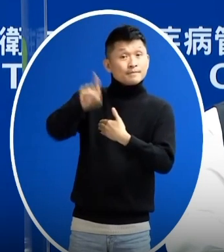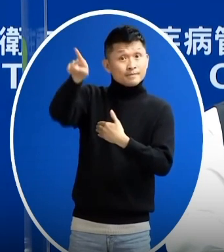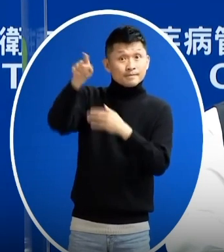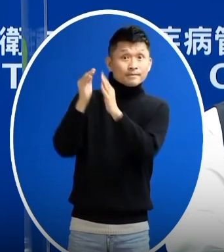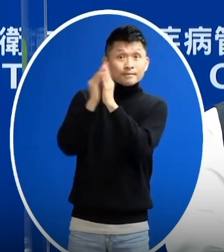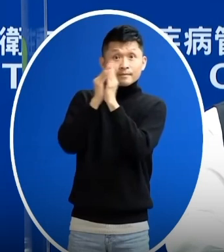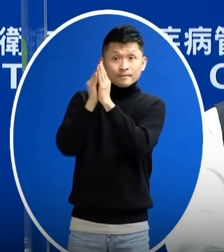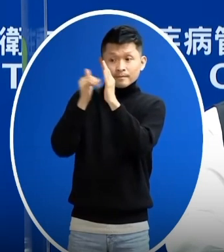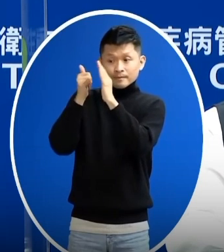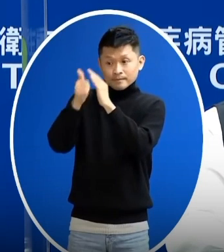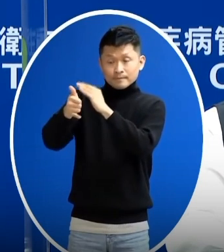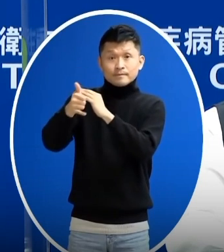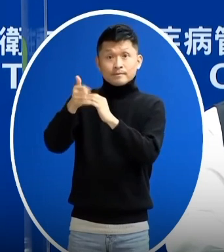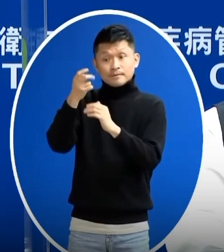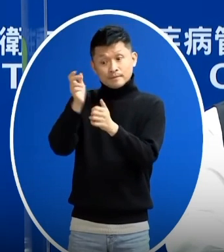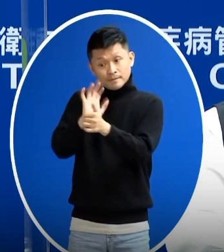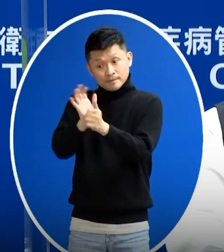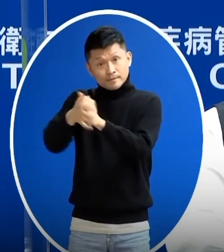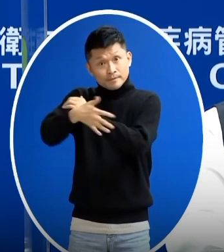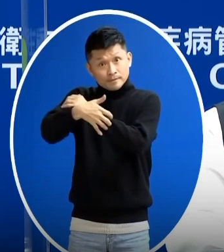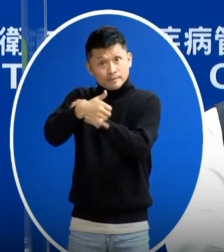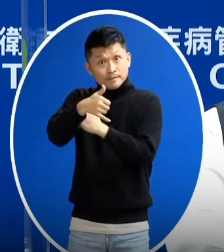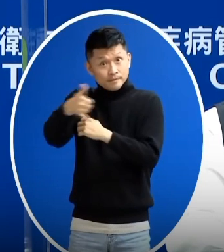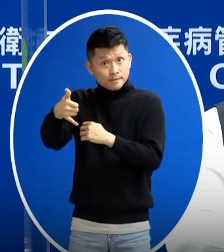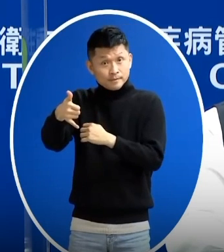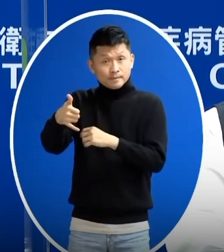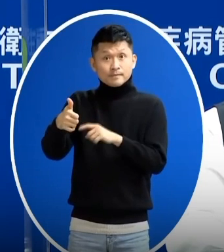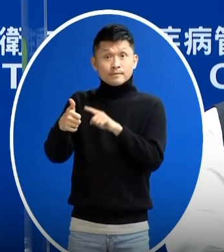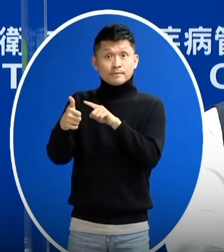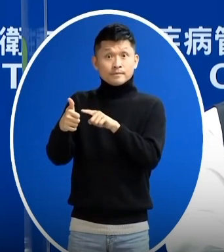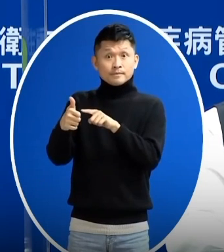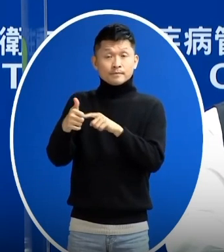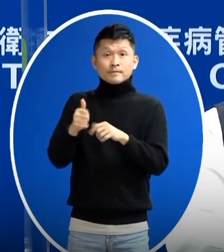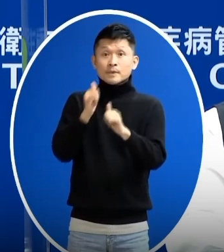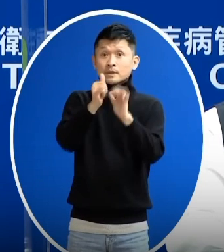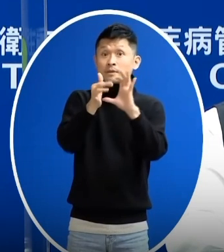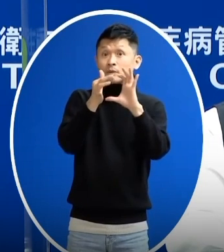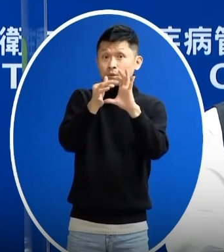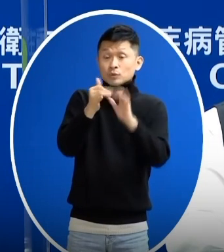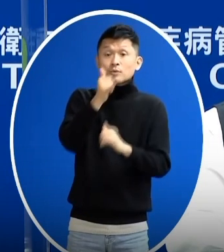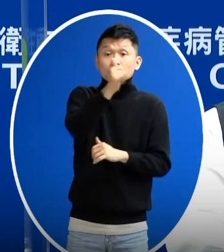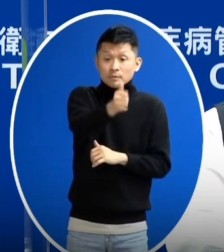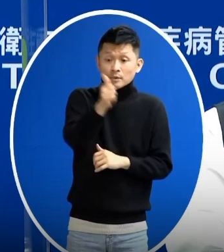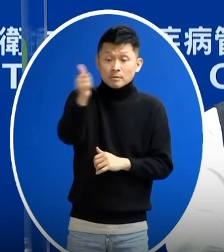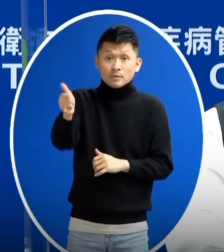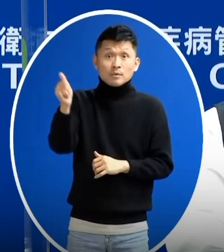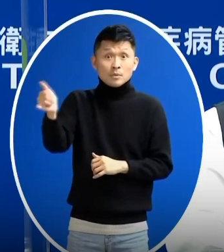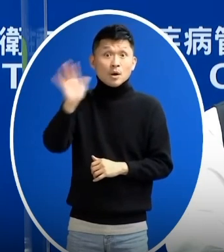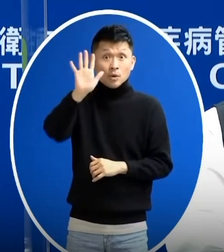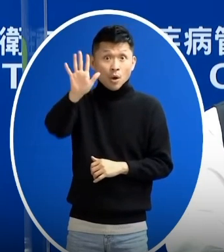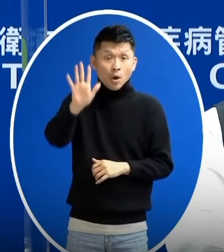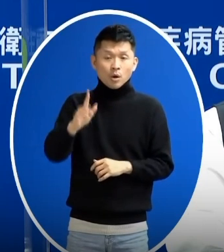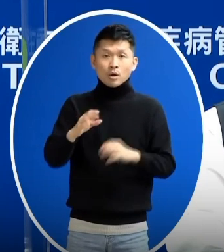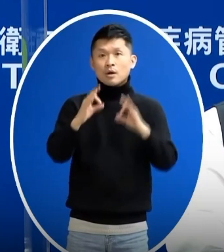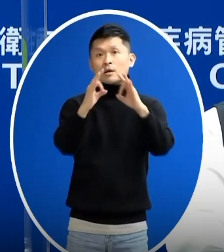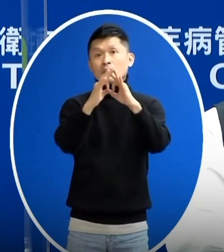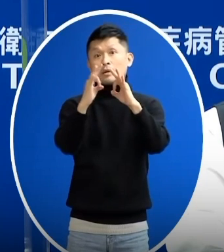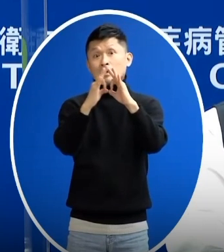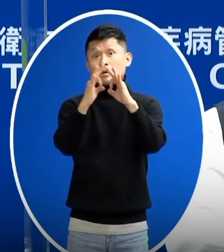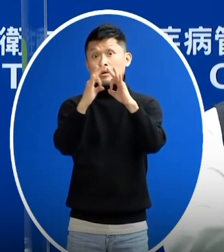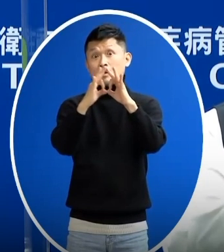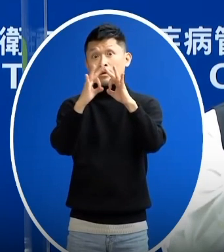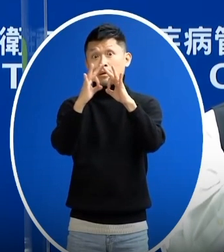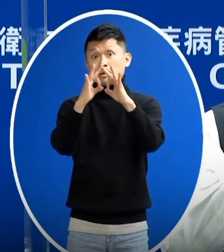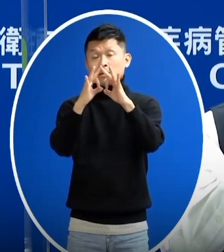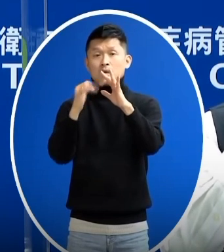的造福园，哈，桃园的造福园，它有出入社区，哈，那在一个银行里面，哈，